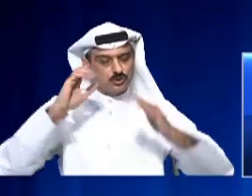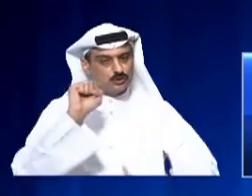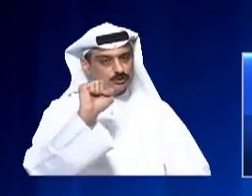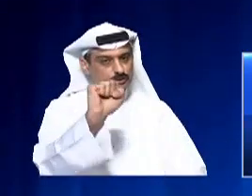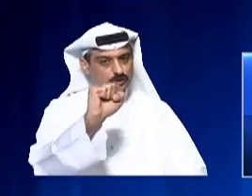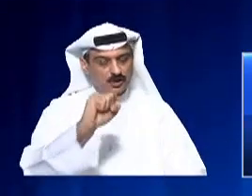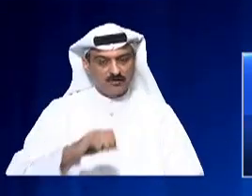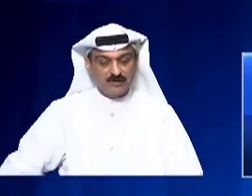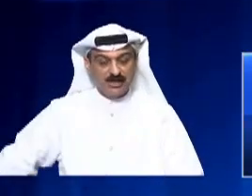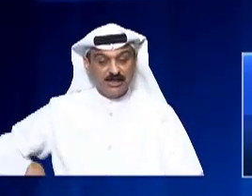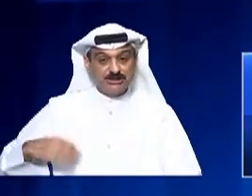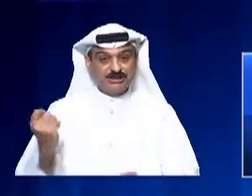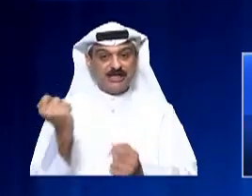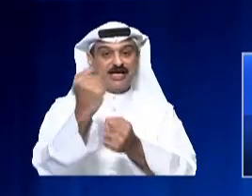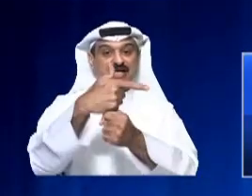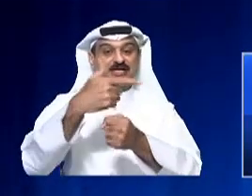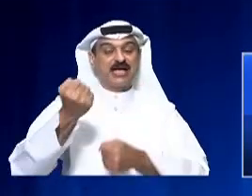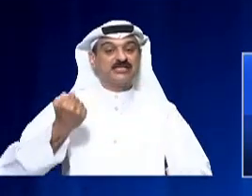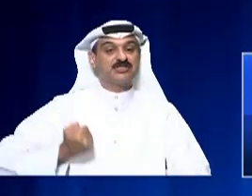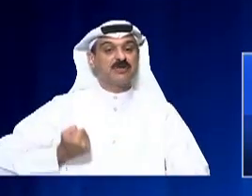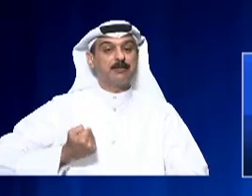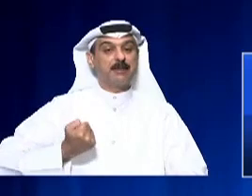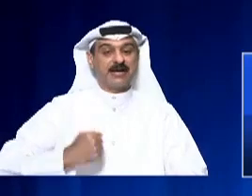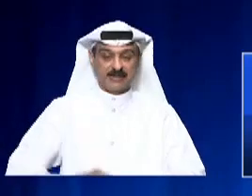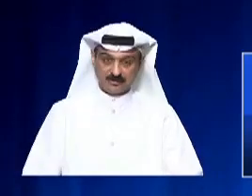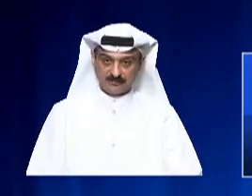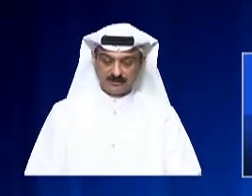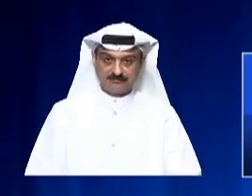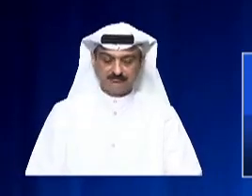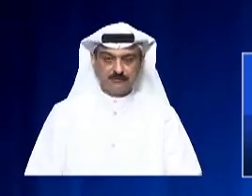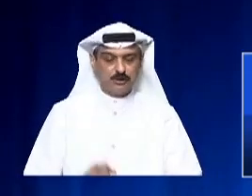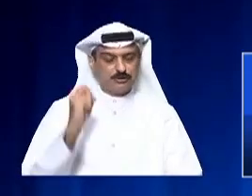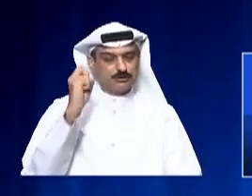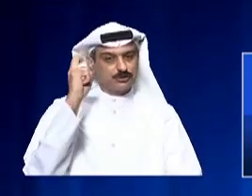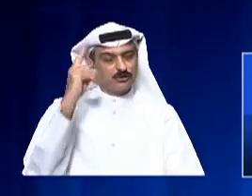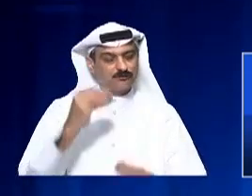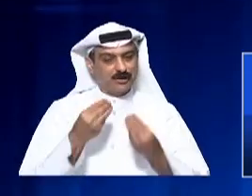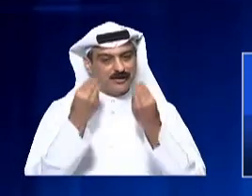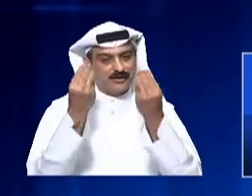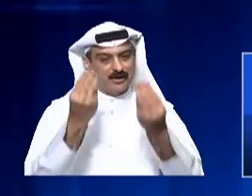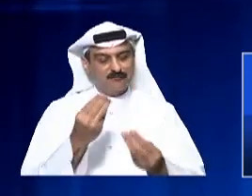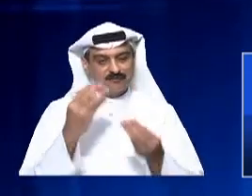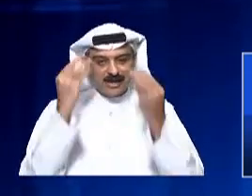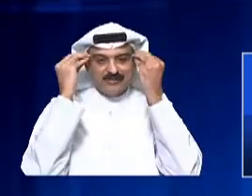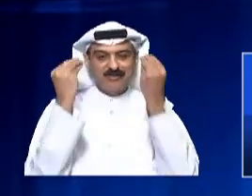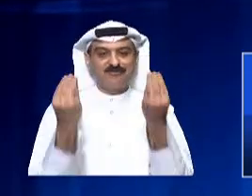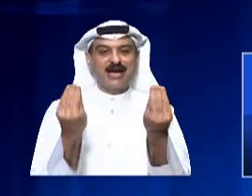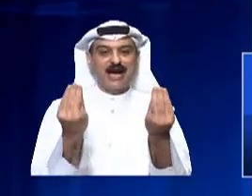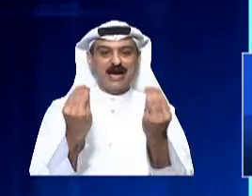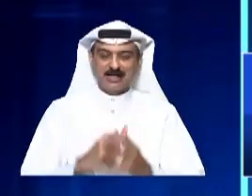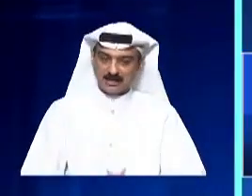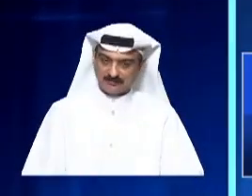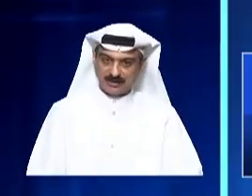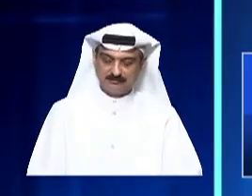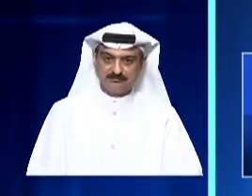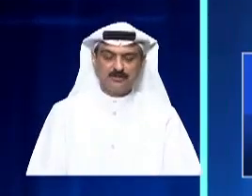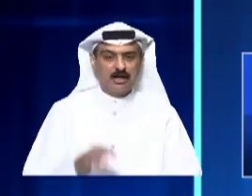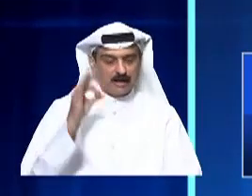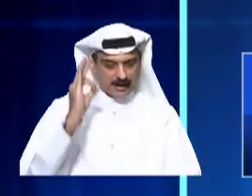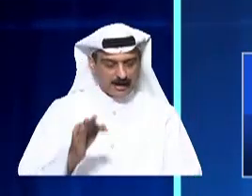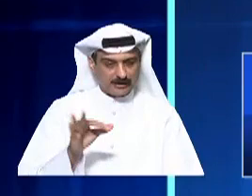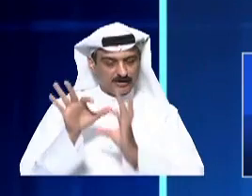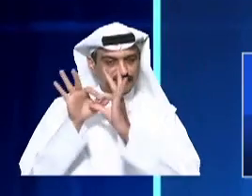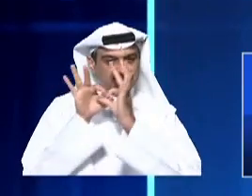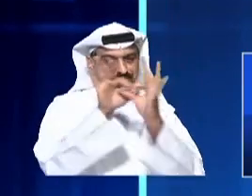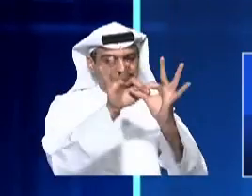الملكي الأمير سلمان بن حمد الخليفة على هذه المبادرة الطيبة، مؤكدا على عمق العلاقات